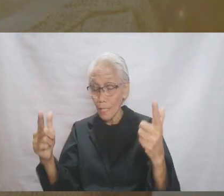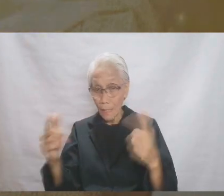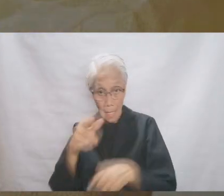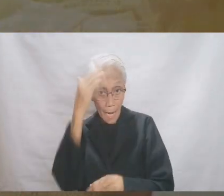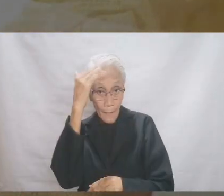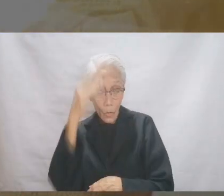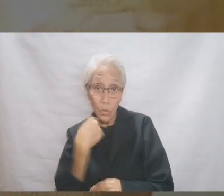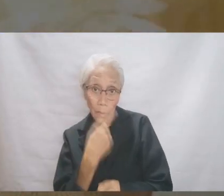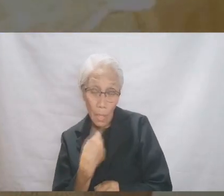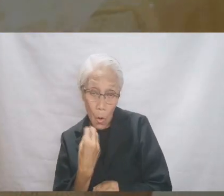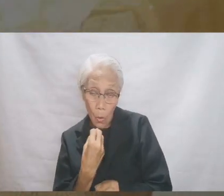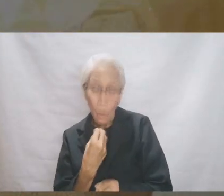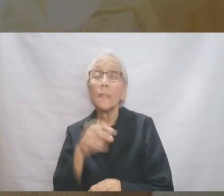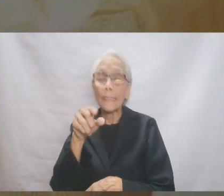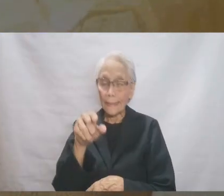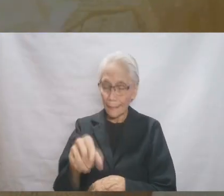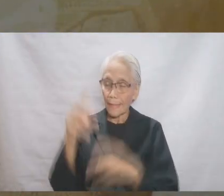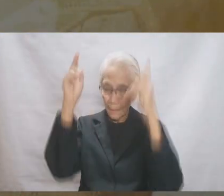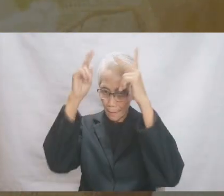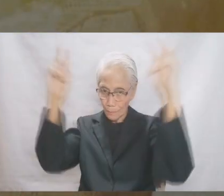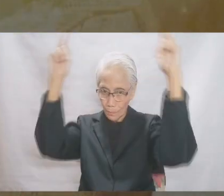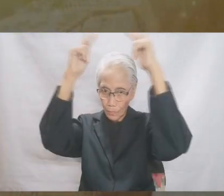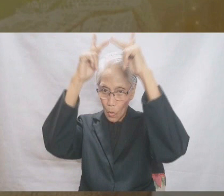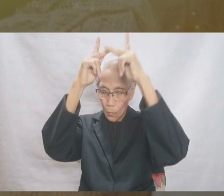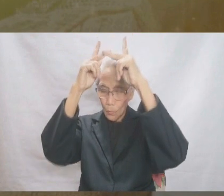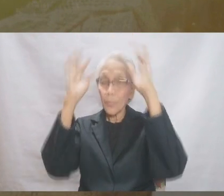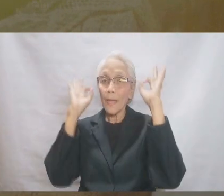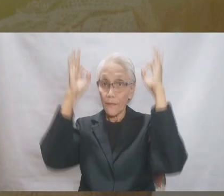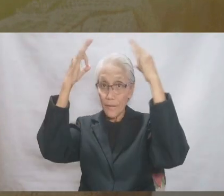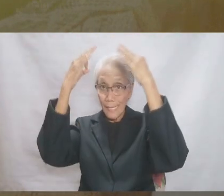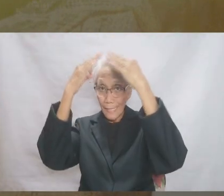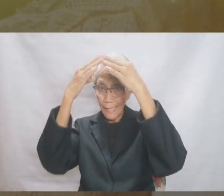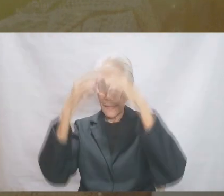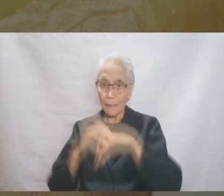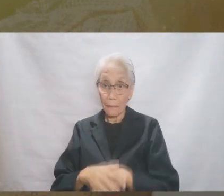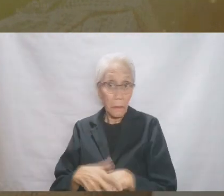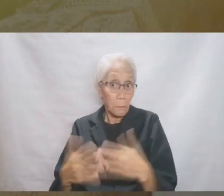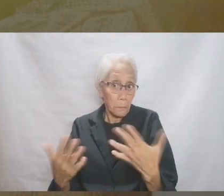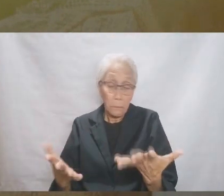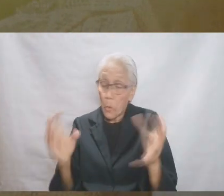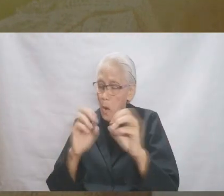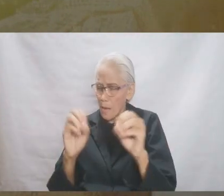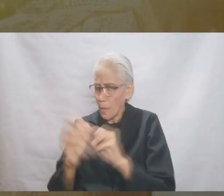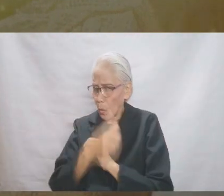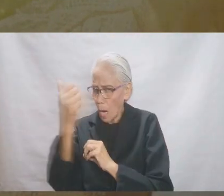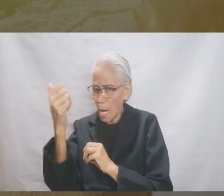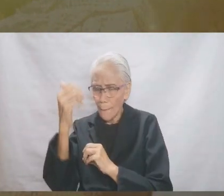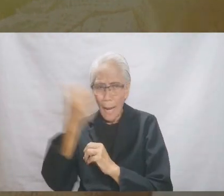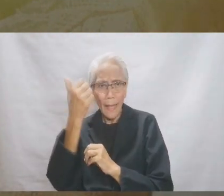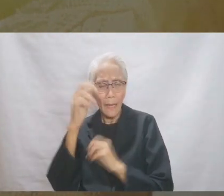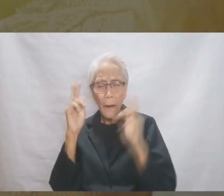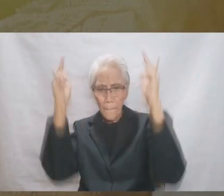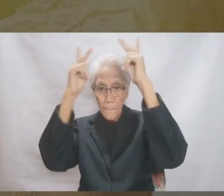languages, alam nyo kung sino yan? Walang iba kundi si Pope Francis, ha? In fact, wala naman akong